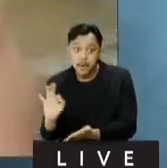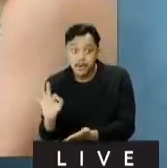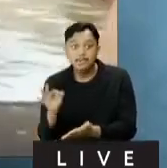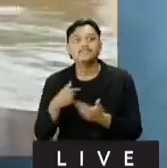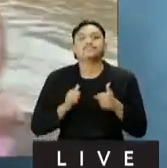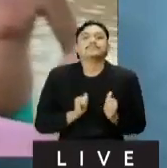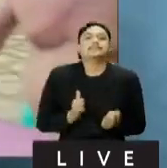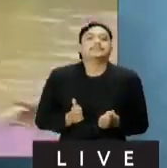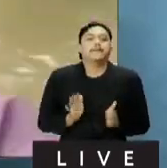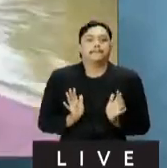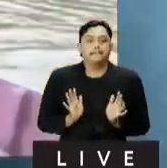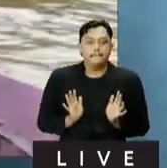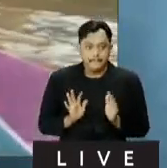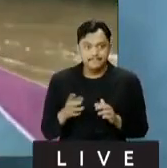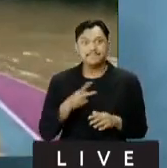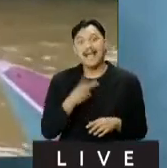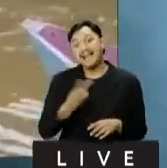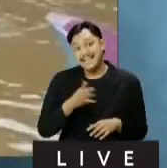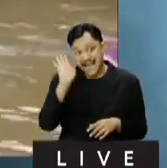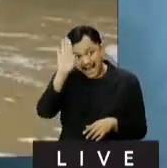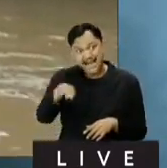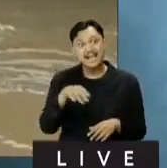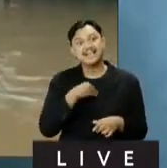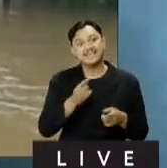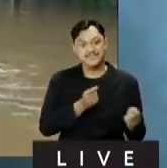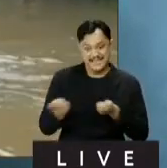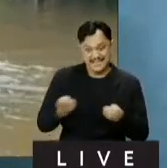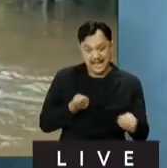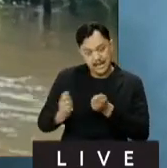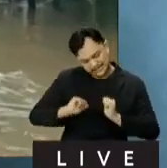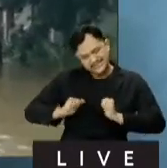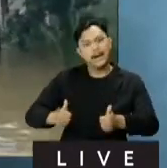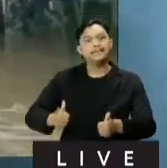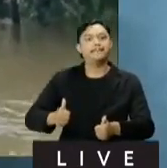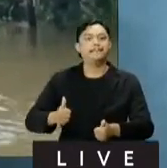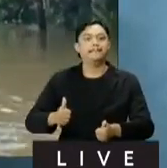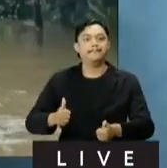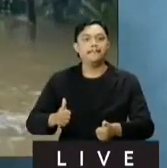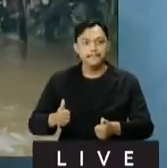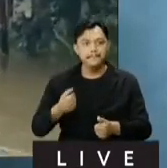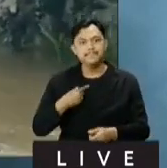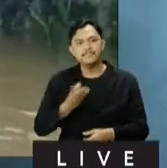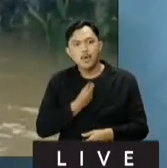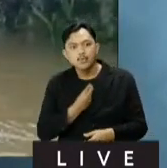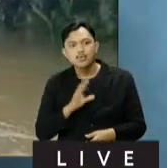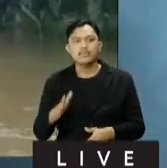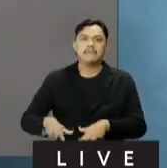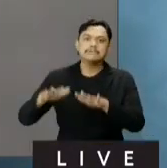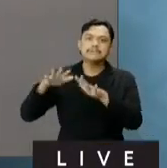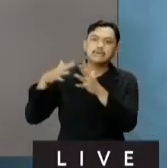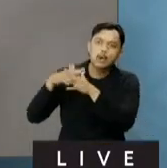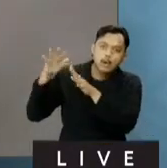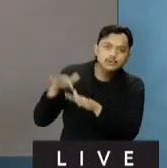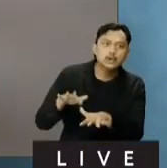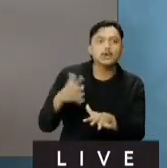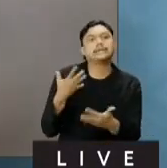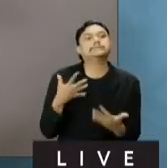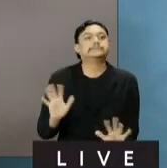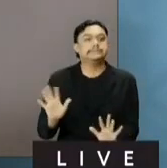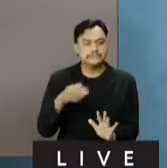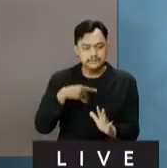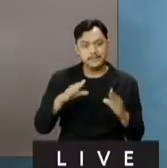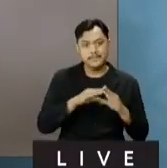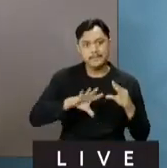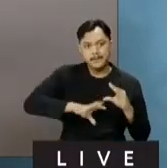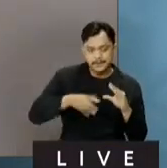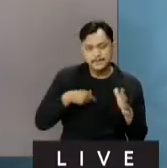sehingga penanganan bencana banjir dan tanah longsor ini dapat lebih mudah dilakukan oleh